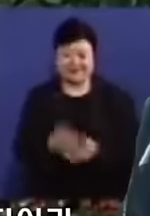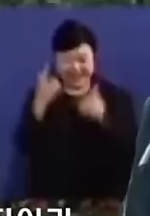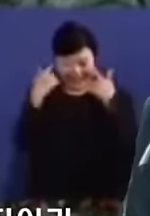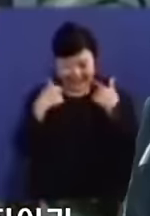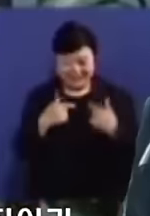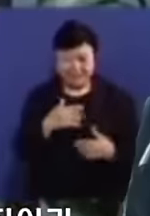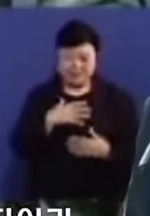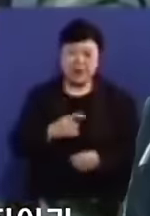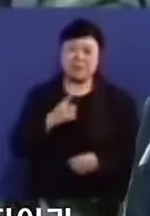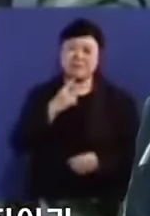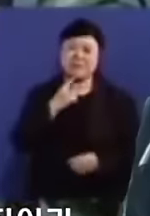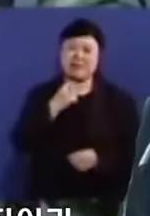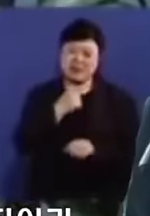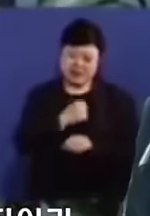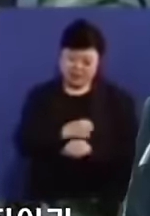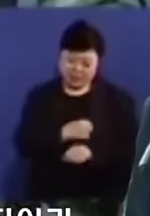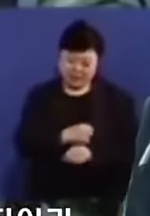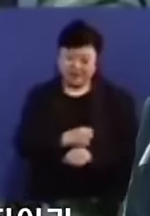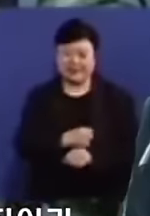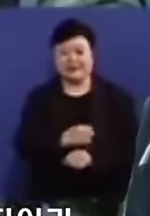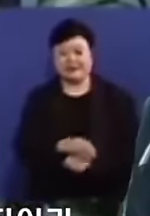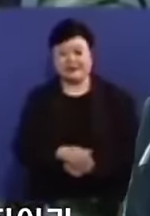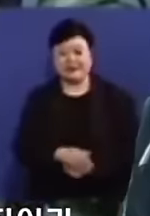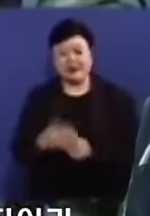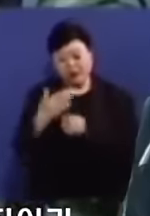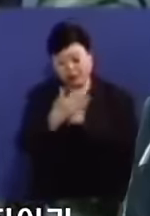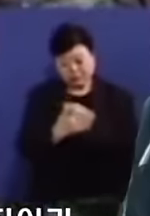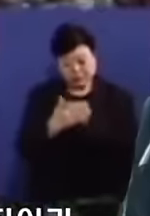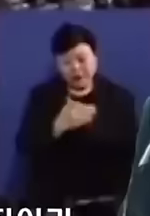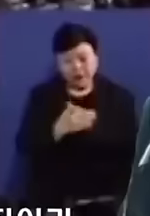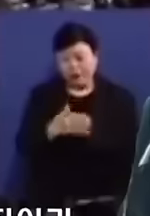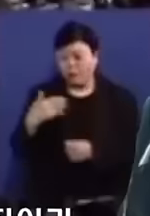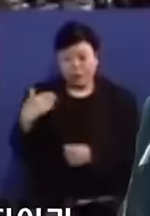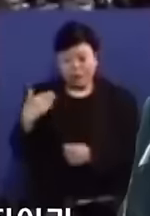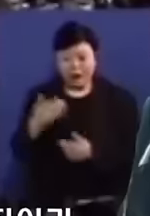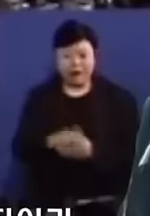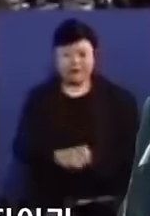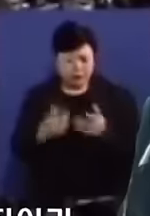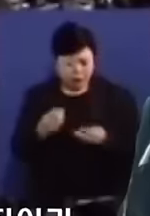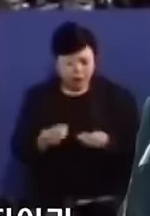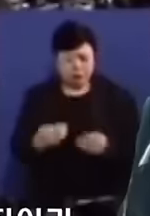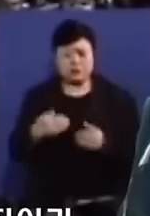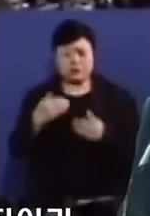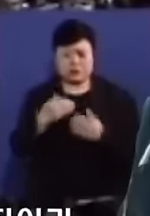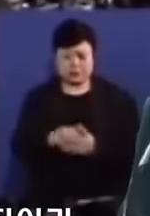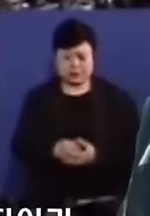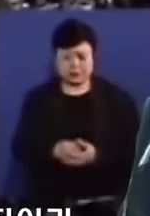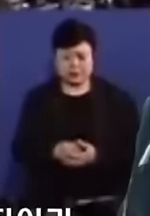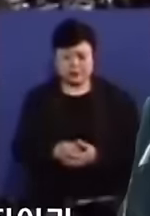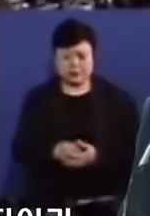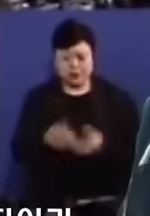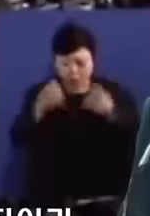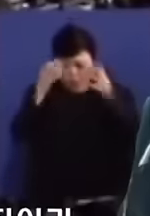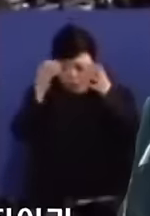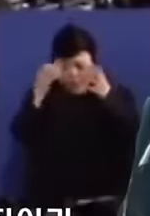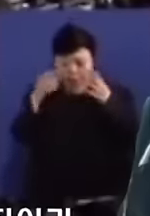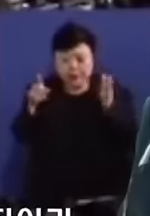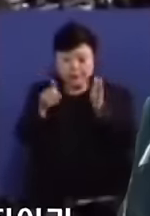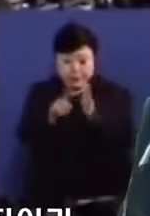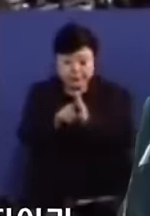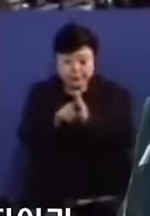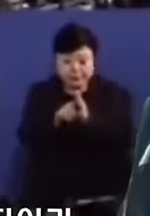늘 평안만 하면은 은혜를 은혜로 생각하지 않게 되는 것입니다. 고난이